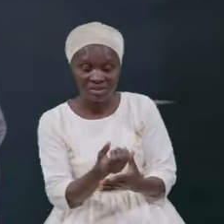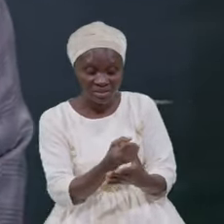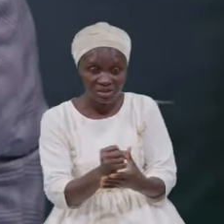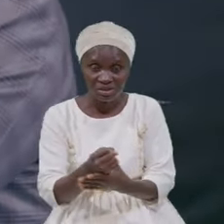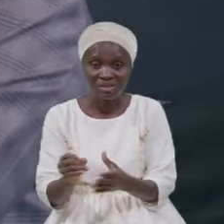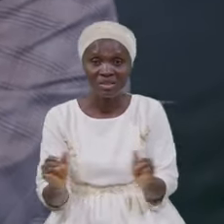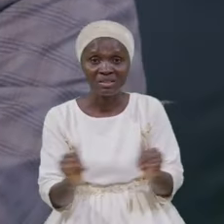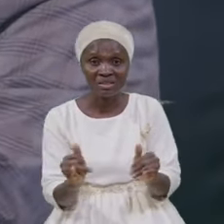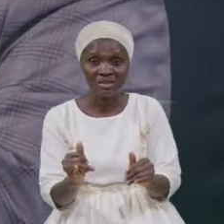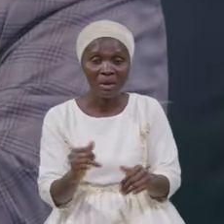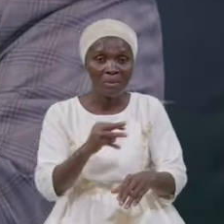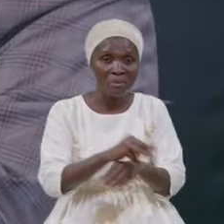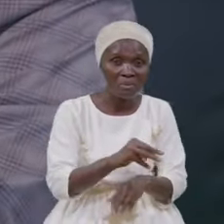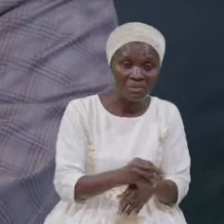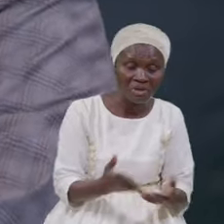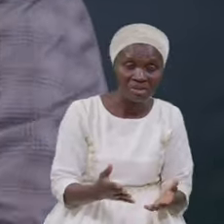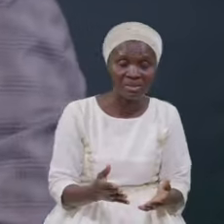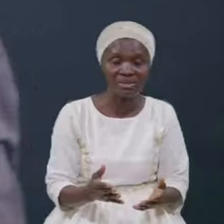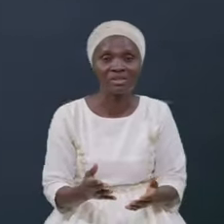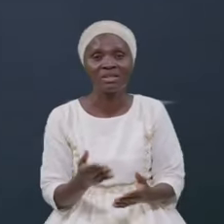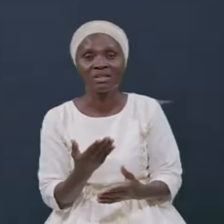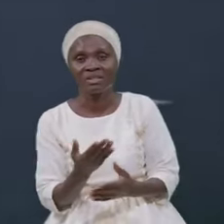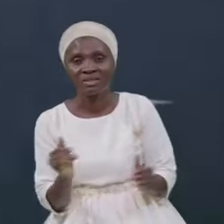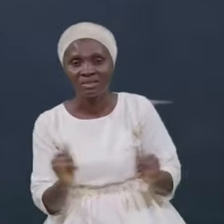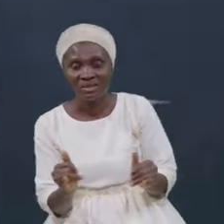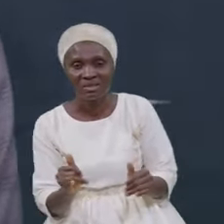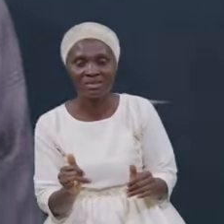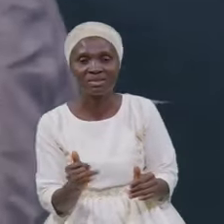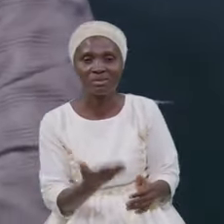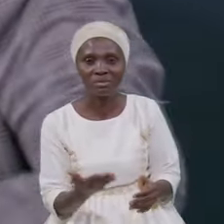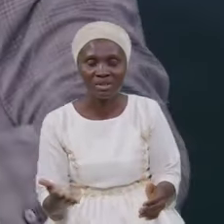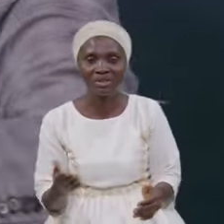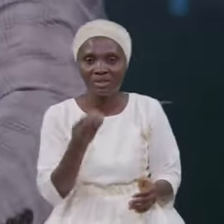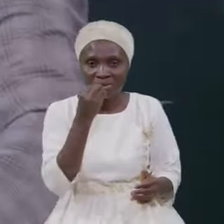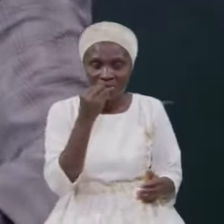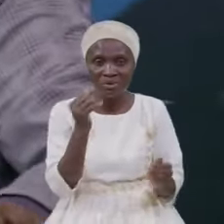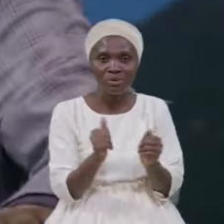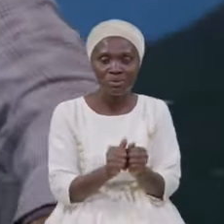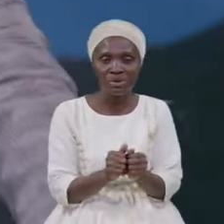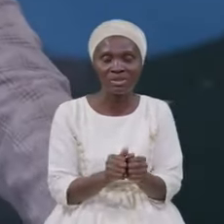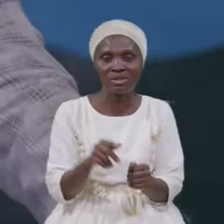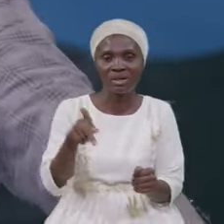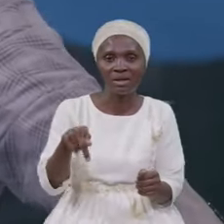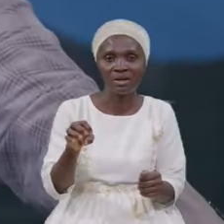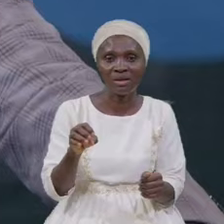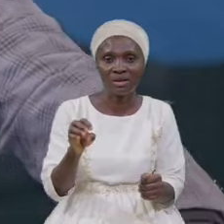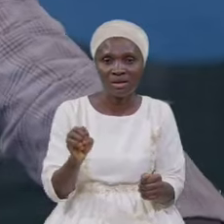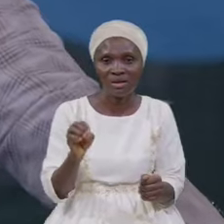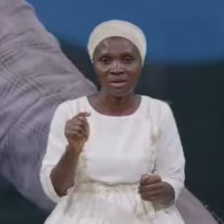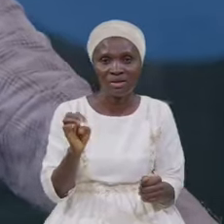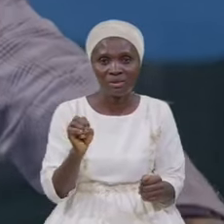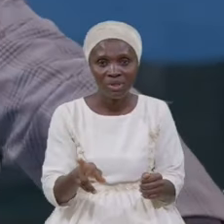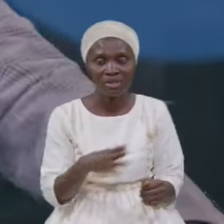il avait un programme secret qu'il poursuivait. Et Jésus a dit, cette chose que tu veux faire